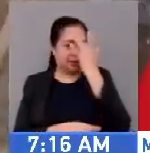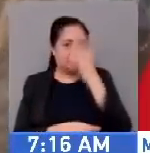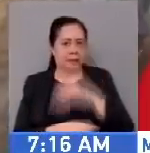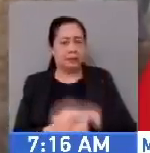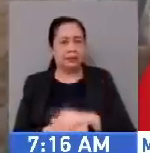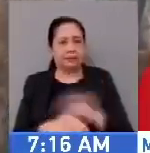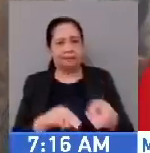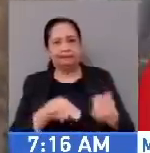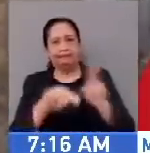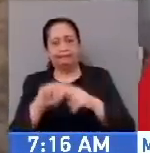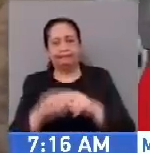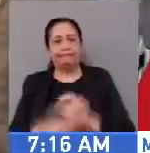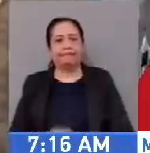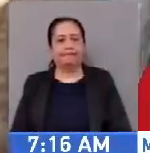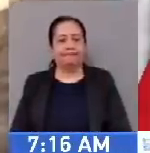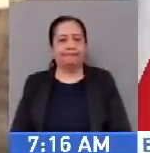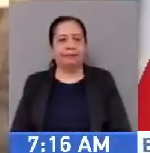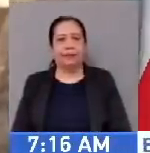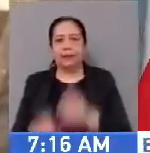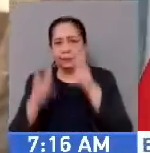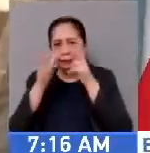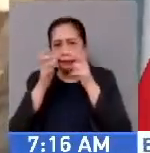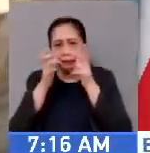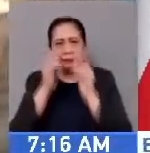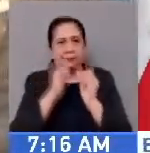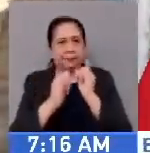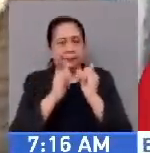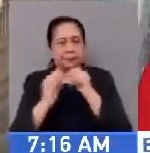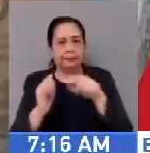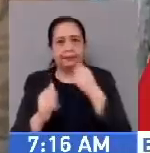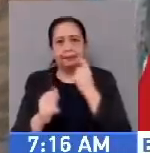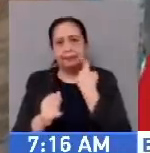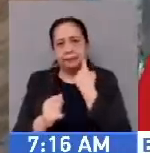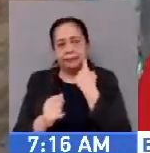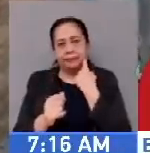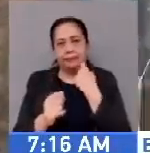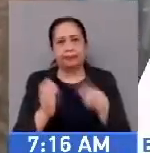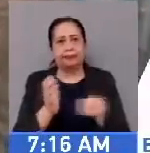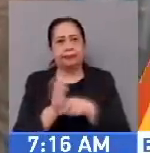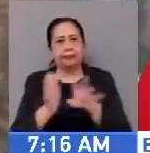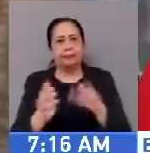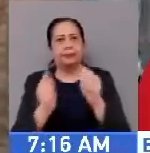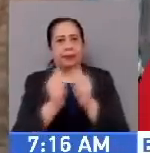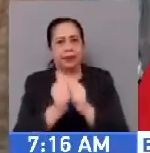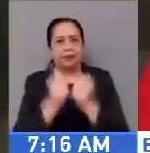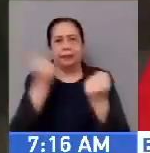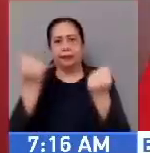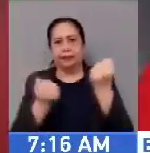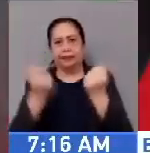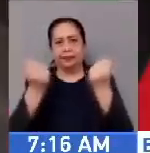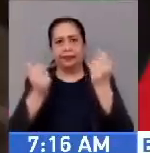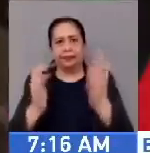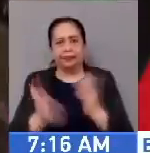presyo. So pakinggan natin yung pahayag na natin nakausap kaninang pasahero, pati ng tsuper.